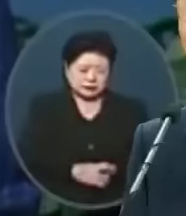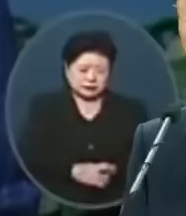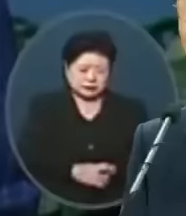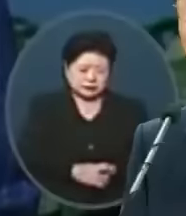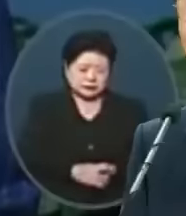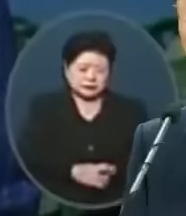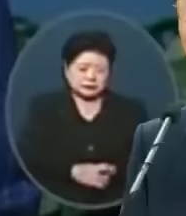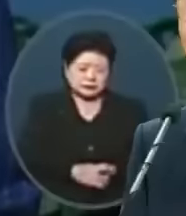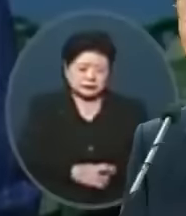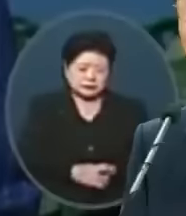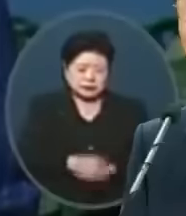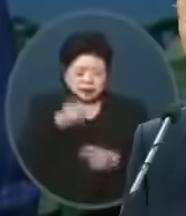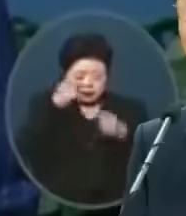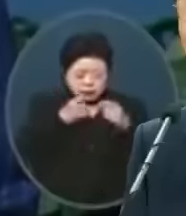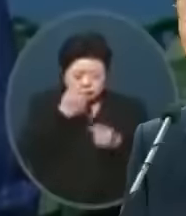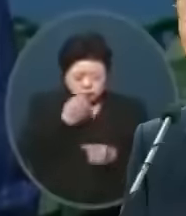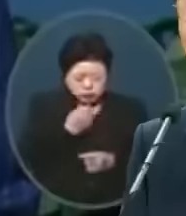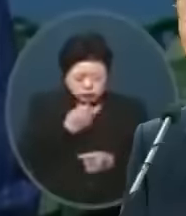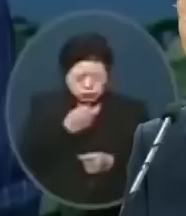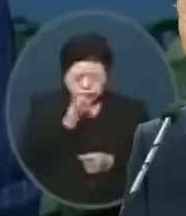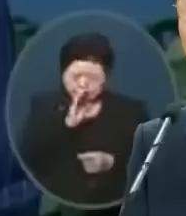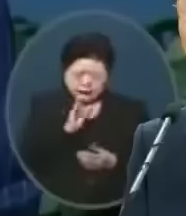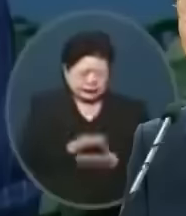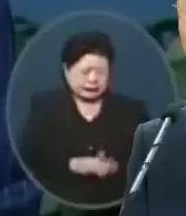그리스도 슬프고 우울한데